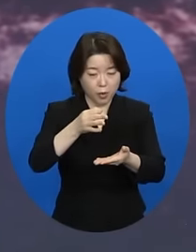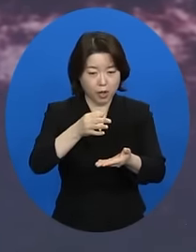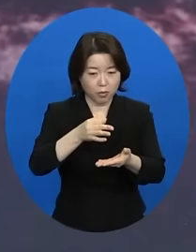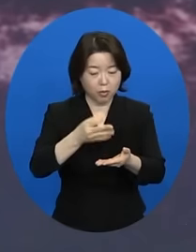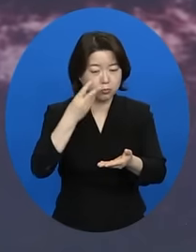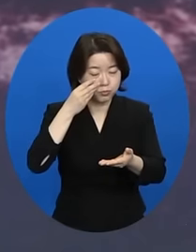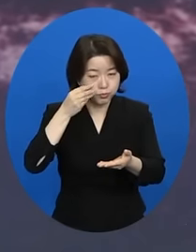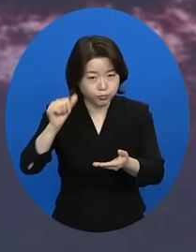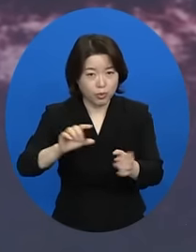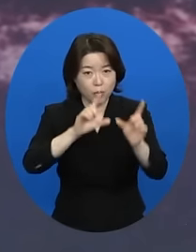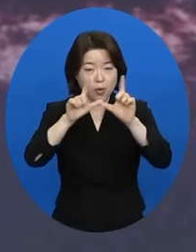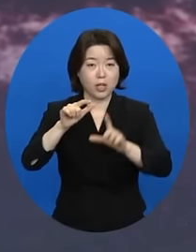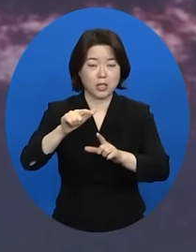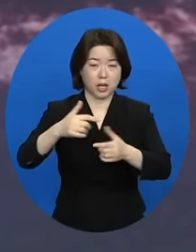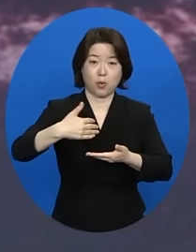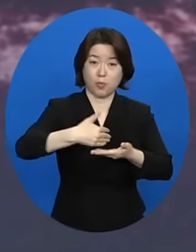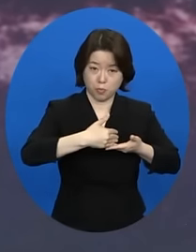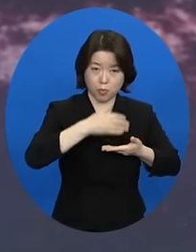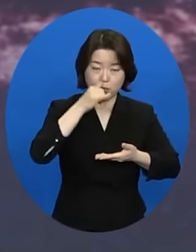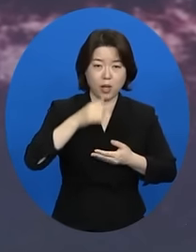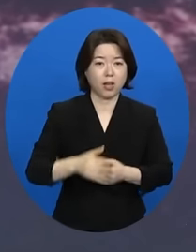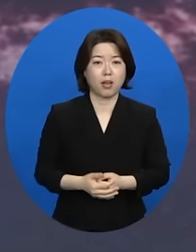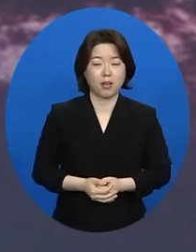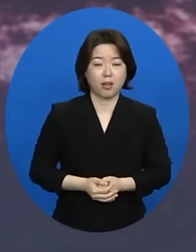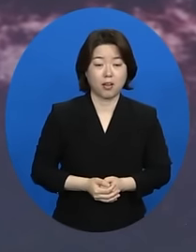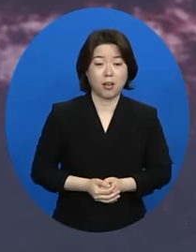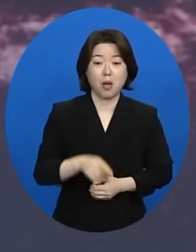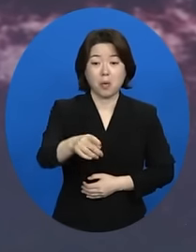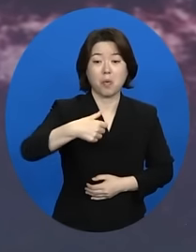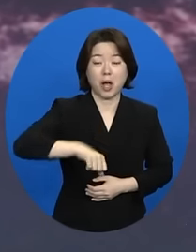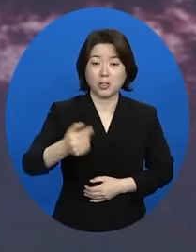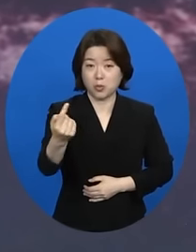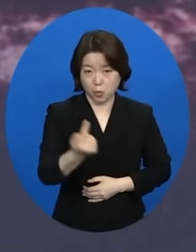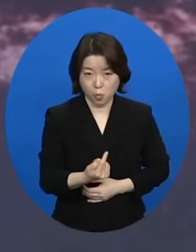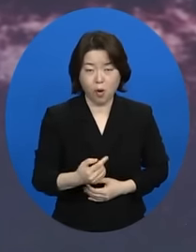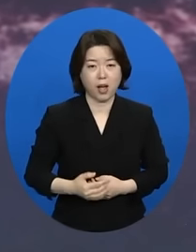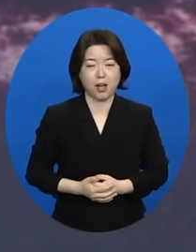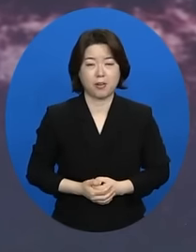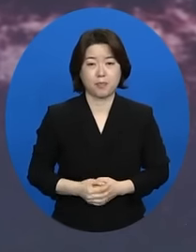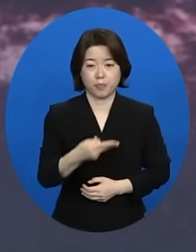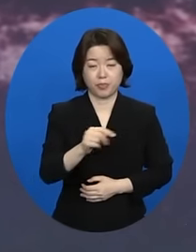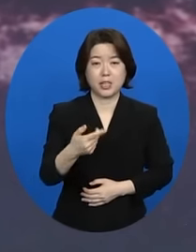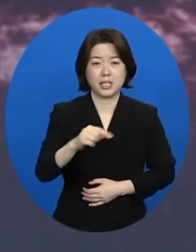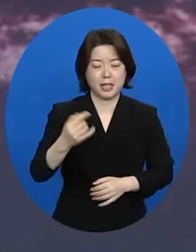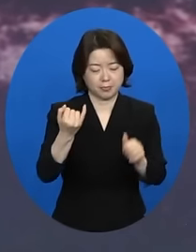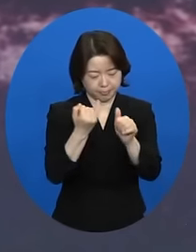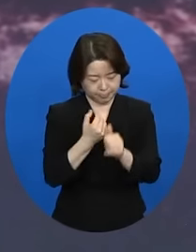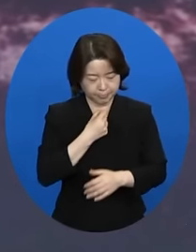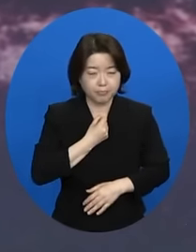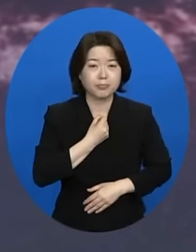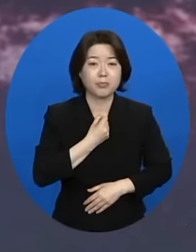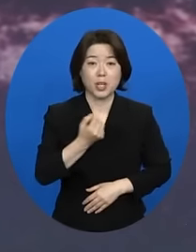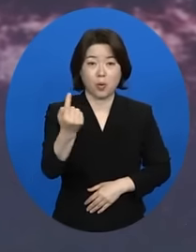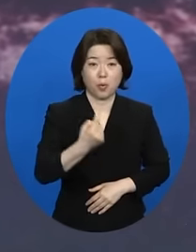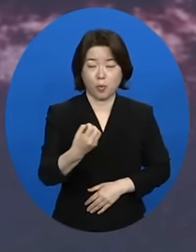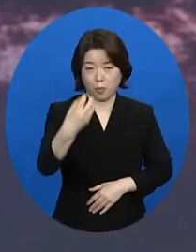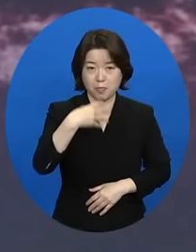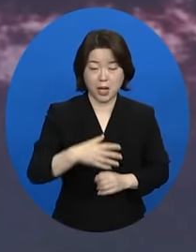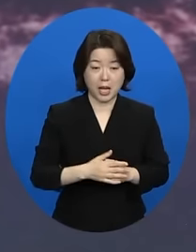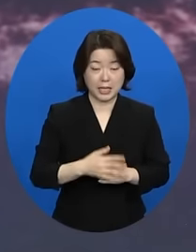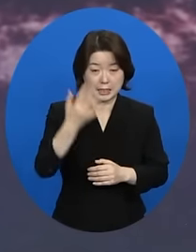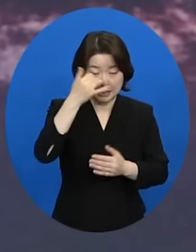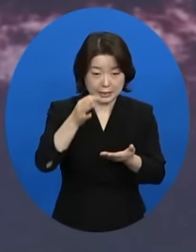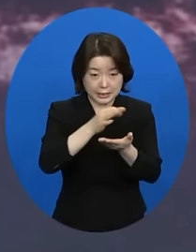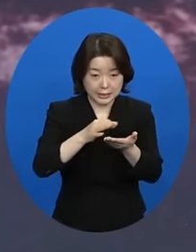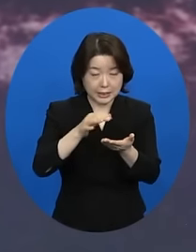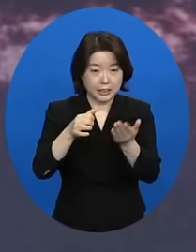하라고 제안을 하죠. 그리고 세겜도 찾아오더니 이 디나와 결혼을 하겠다, 그리고 예물을 필요하다면